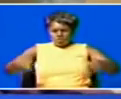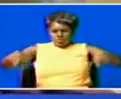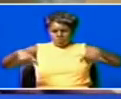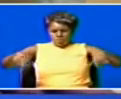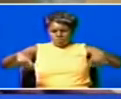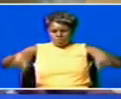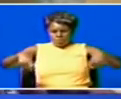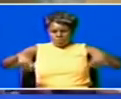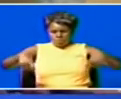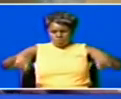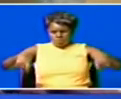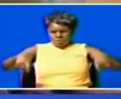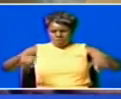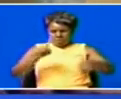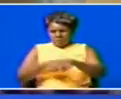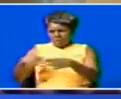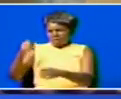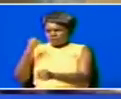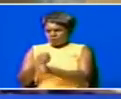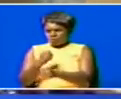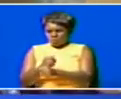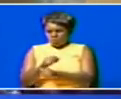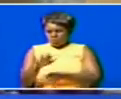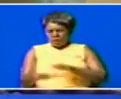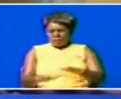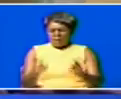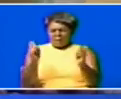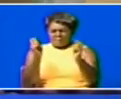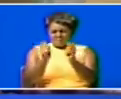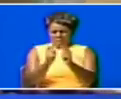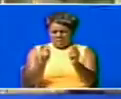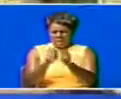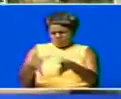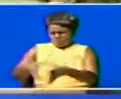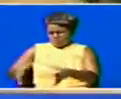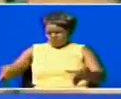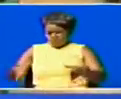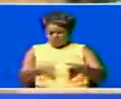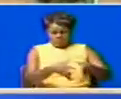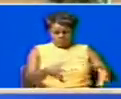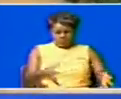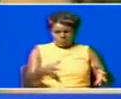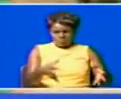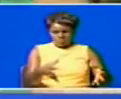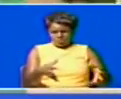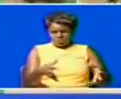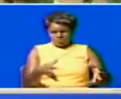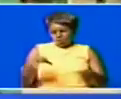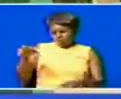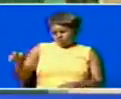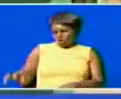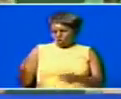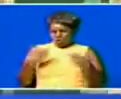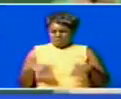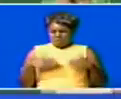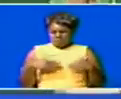mpaka jioni. Kwa hivyo nikitoka hapa miguu inaniuma, imefura. Because of their suppressed height,